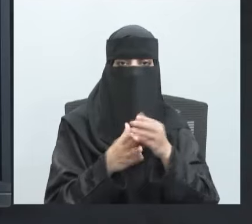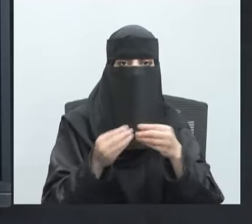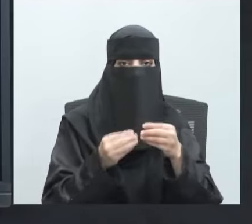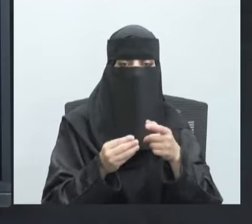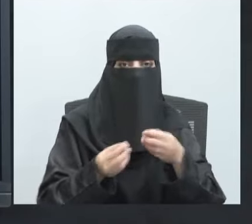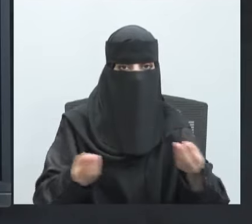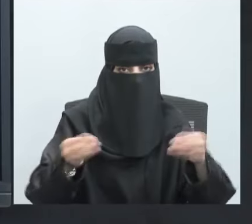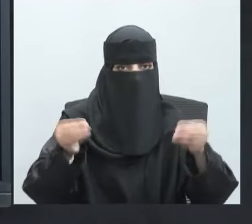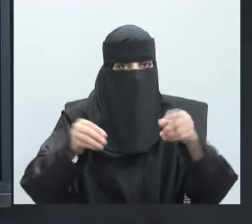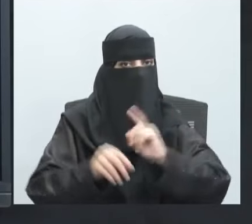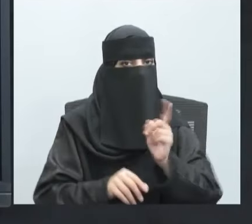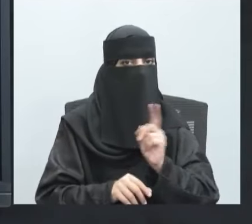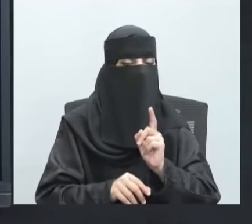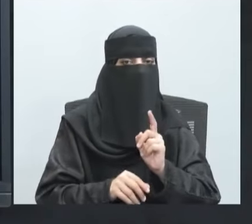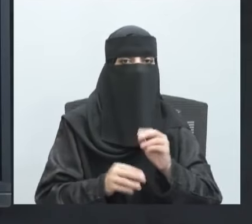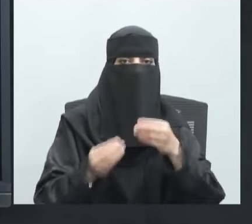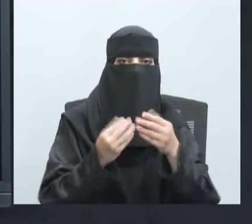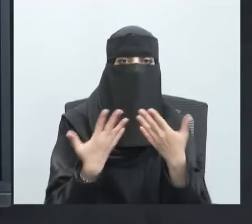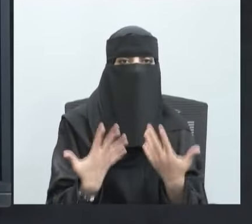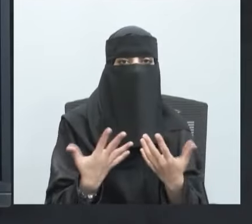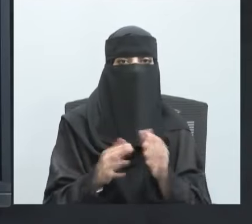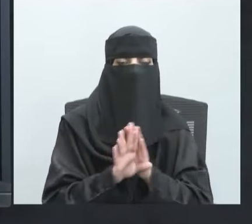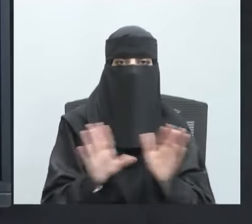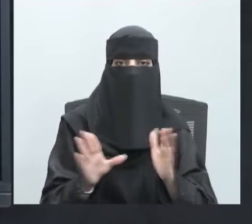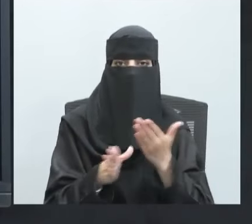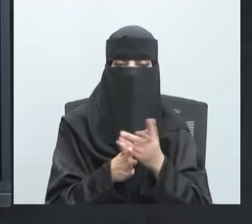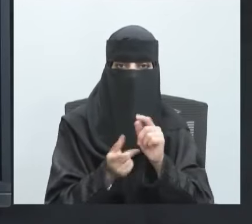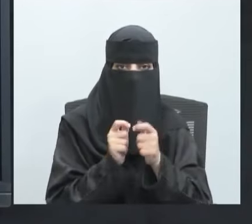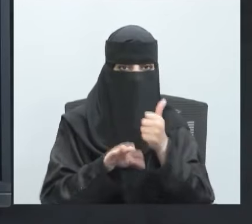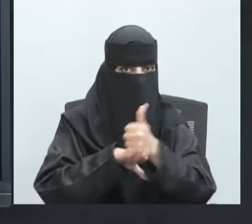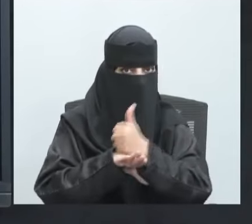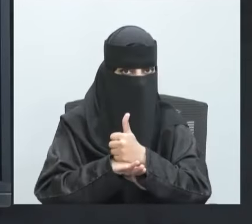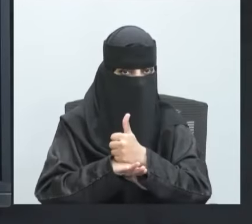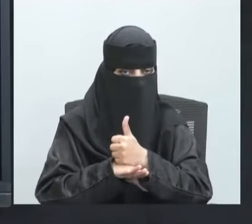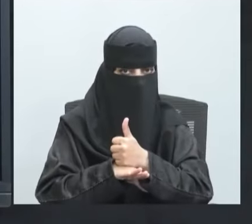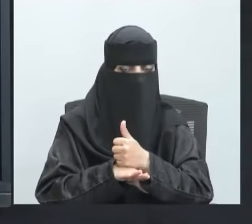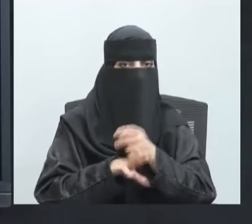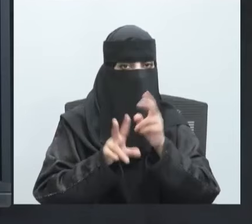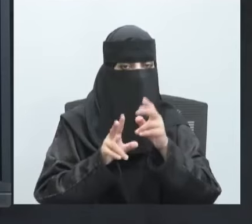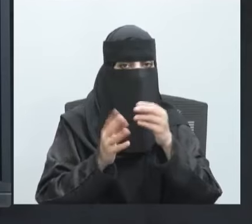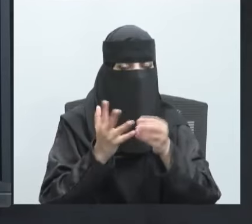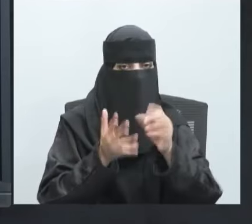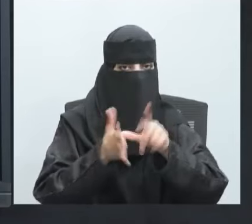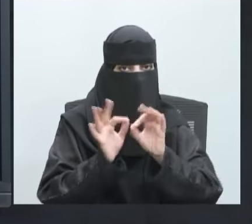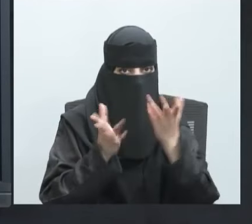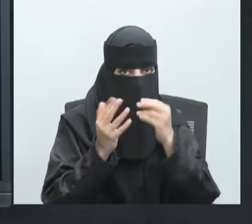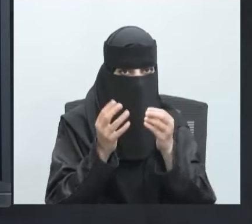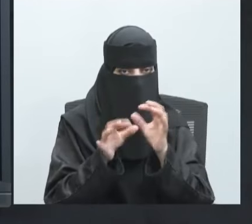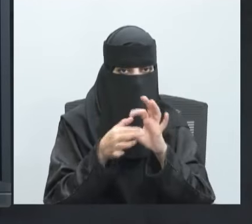مبالغ فيها فتكون التغيرات التغيرات هي الاساسيه والبقاء على الخطه